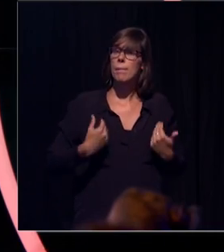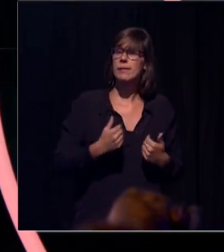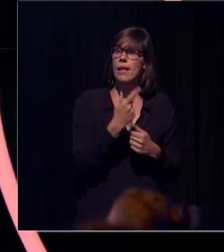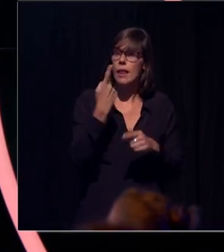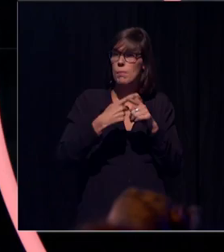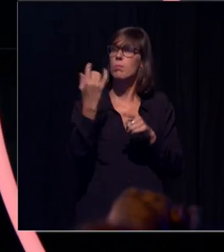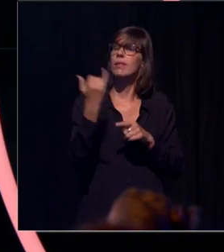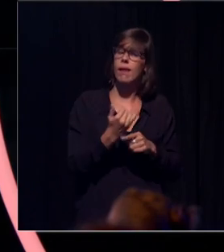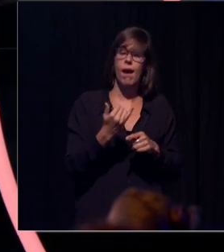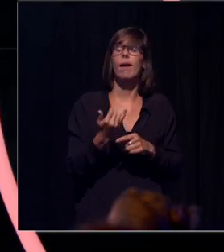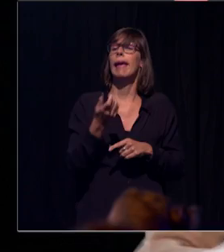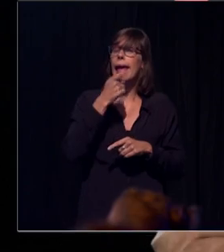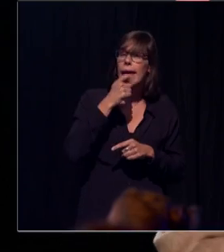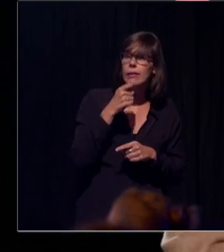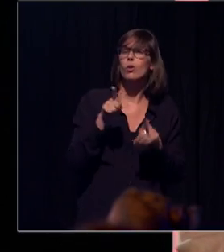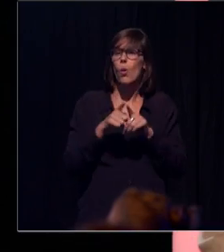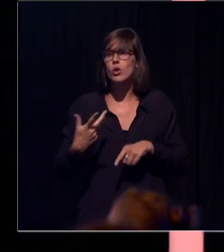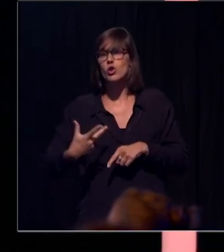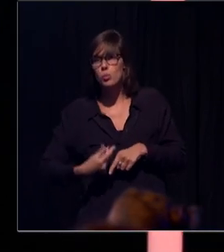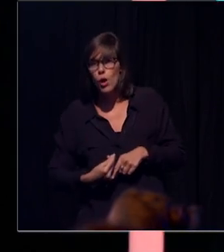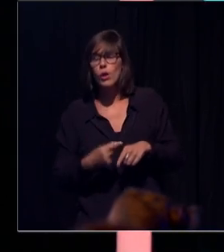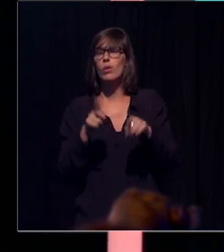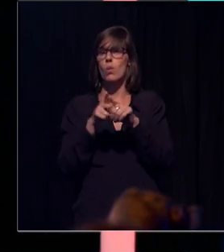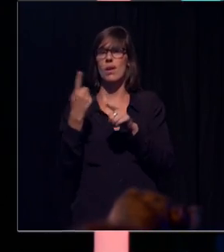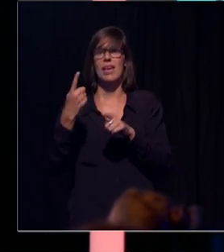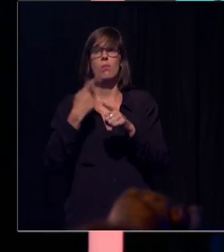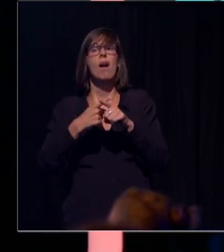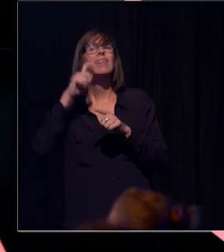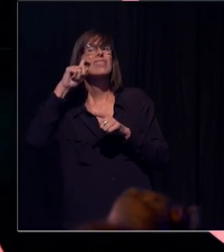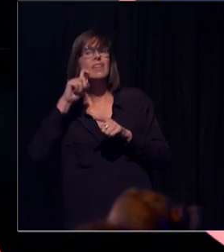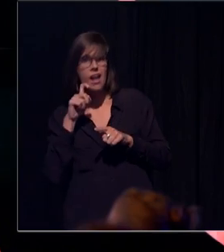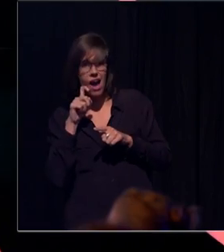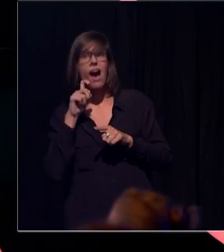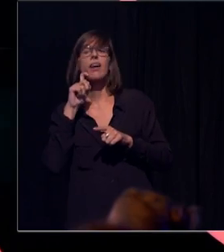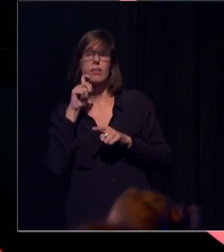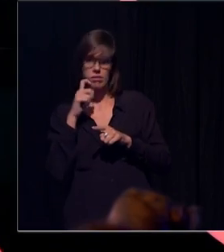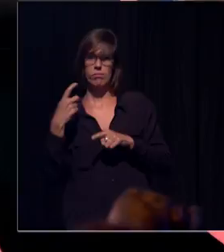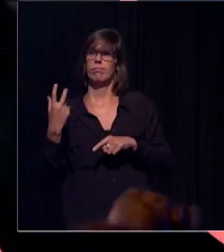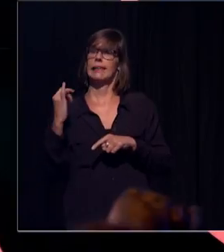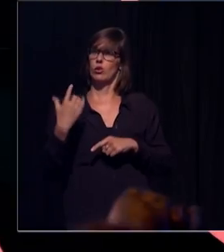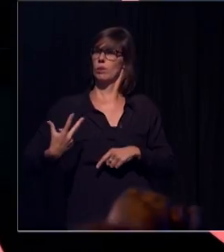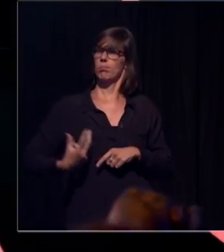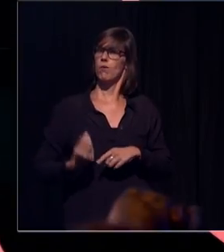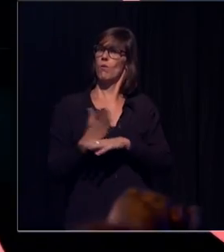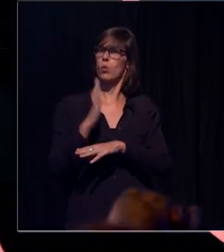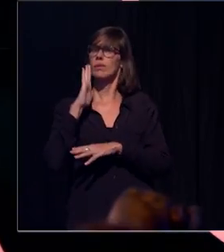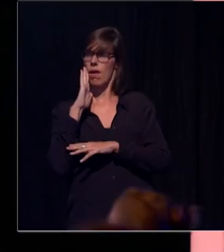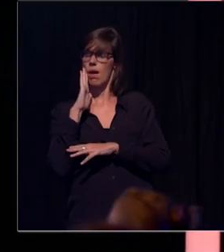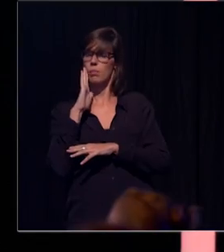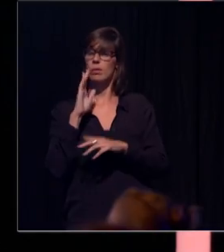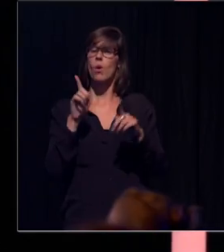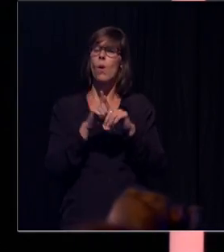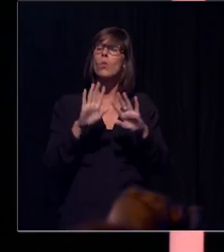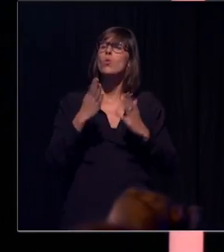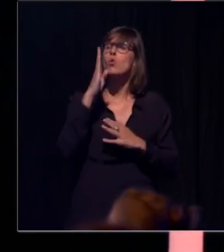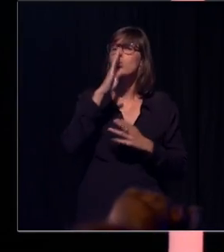keren op een dag de mensen een heel klein beetje insuline te laten inspuiten bij het eten en dan een keer een trage insuline te laten inspuiten